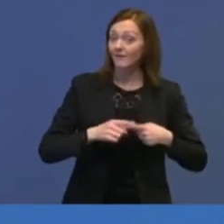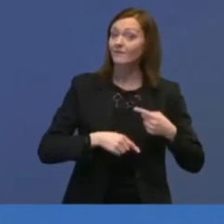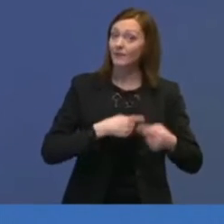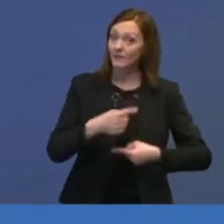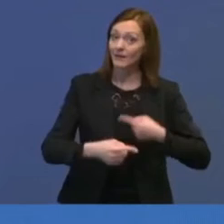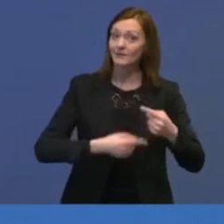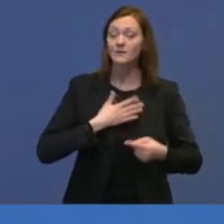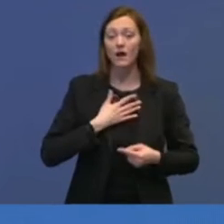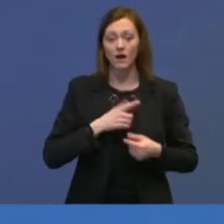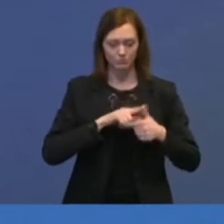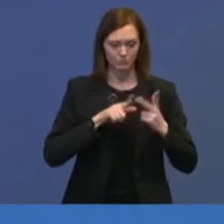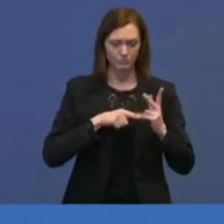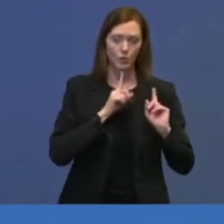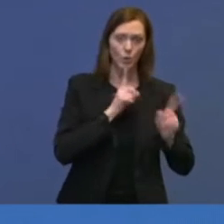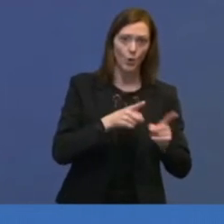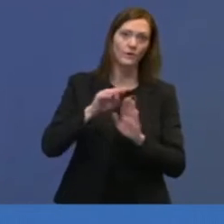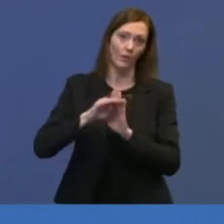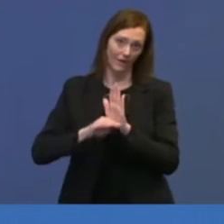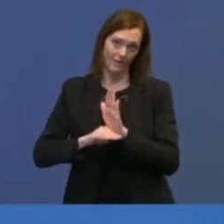doona taloyin iya xairar.